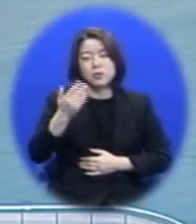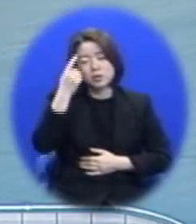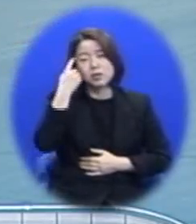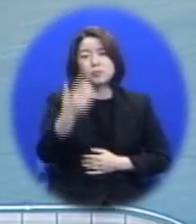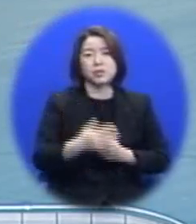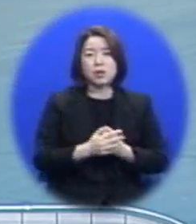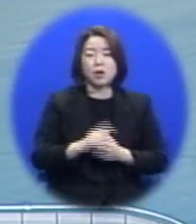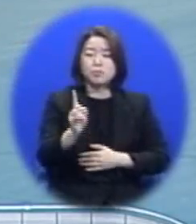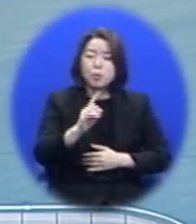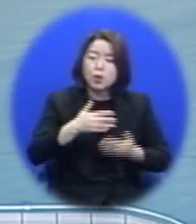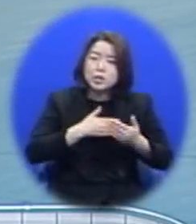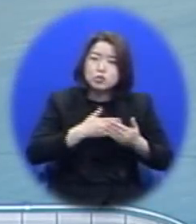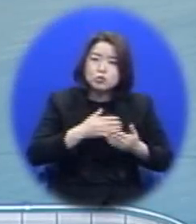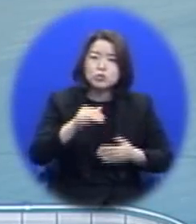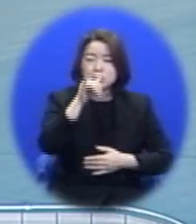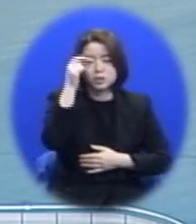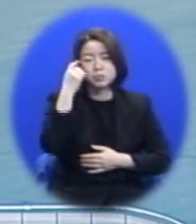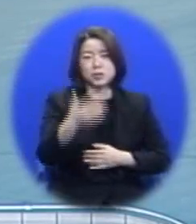무슨 일이 두려워요?